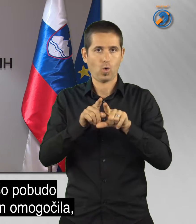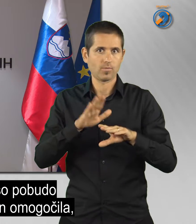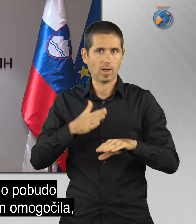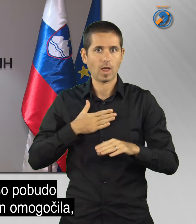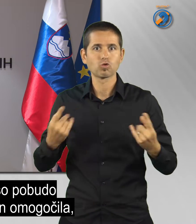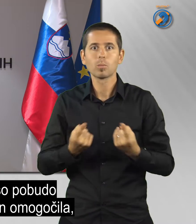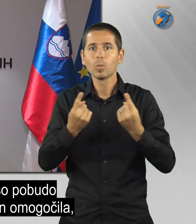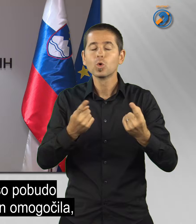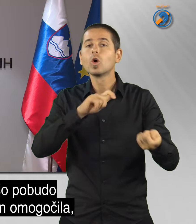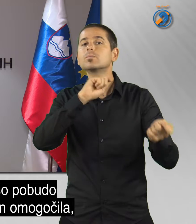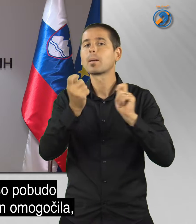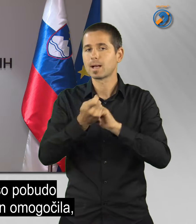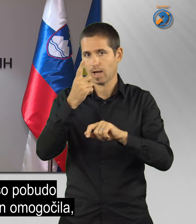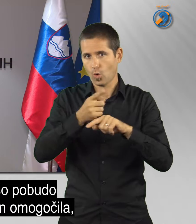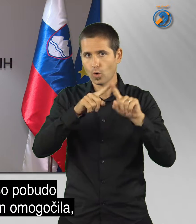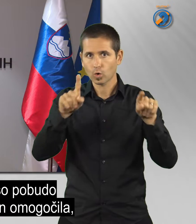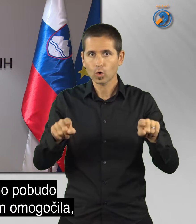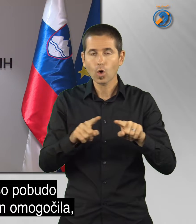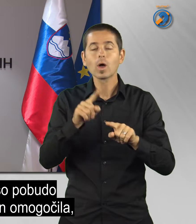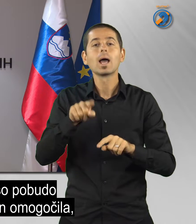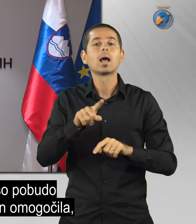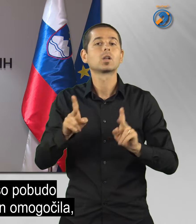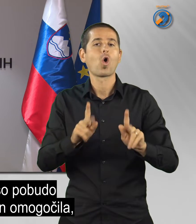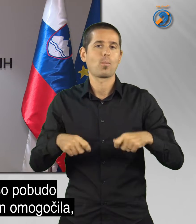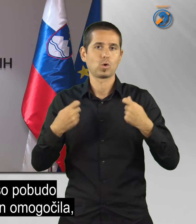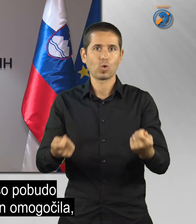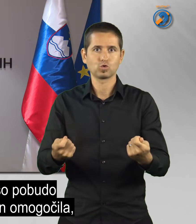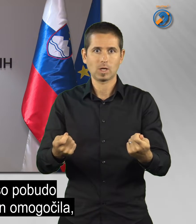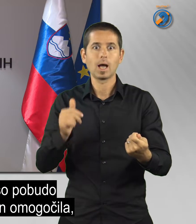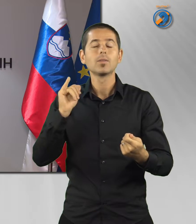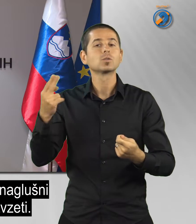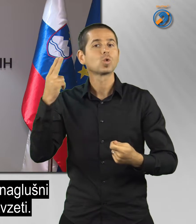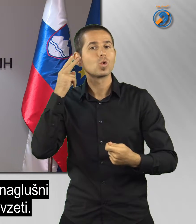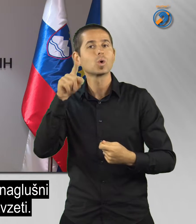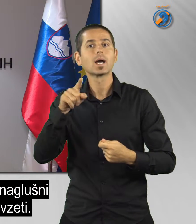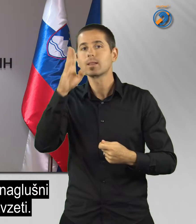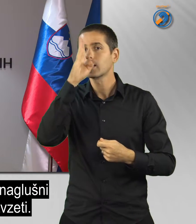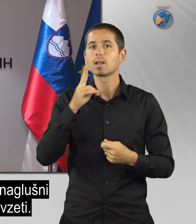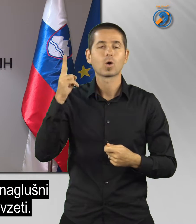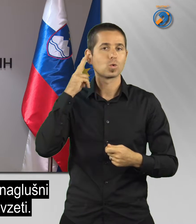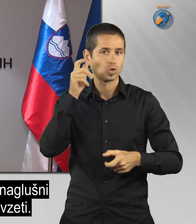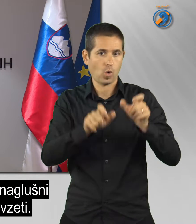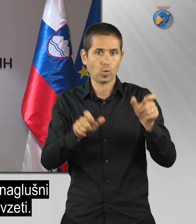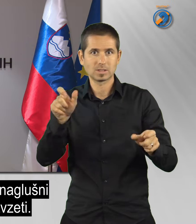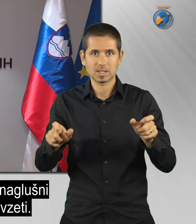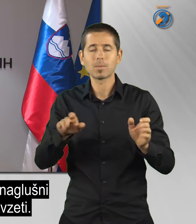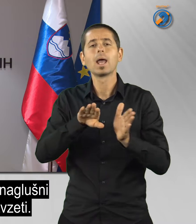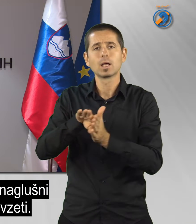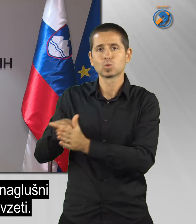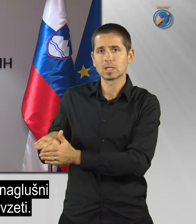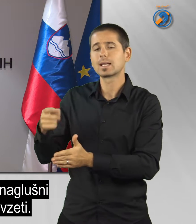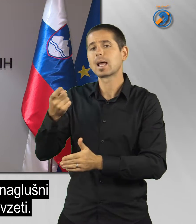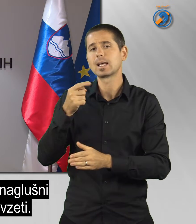takoj tudi na našo pobudo spremenila odlok in tako omogočila, da so gluhe in naglušne